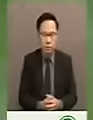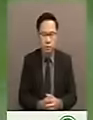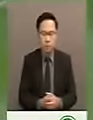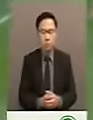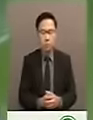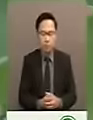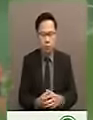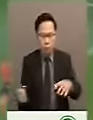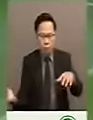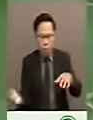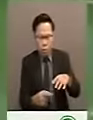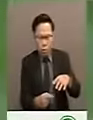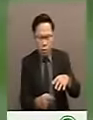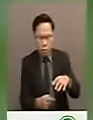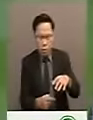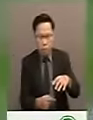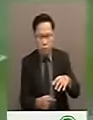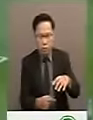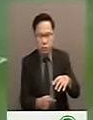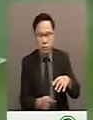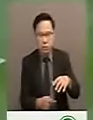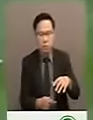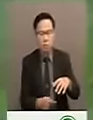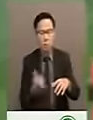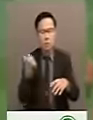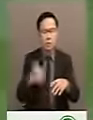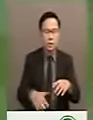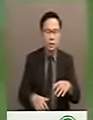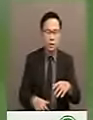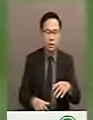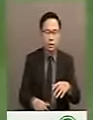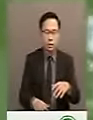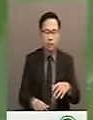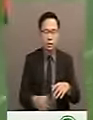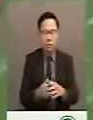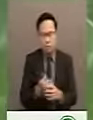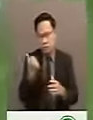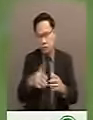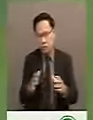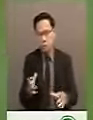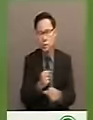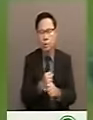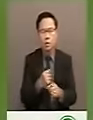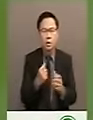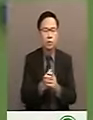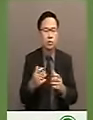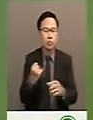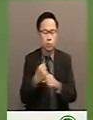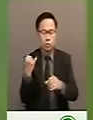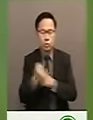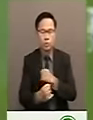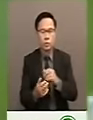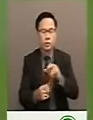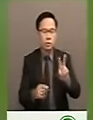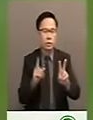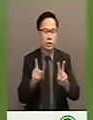รดโทษยิงมุมแคบเนี่ยครับแต่ก็สุดท้ายก็ไปติดทางฝั่งของเคเลอร์ดาบาสและเป็นคนปีที่ตามมาซ้ำดาบ2ไล่ขึ้นมาเป็น1ประตู